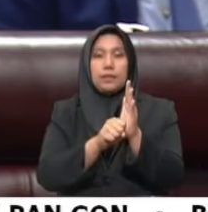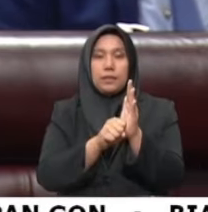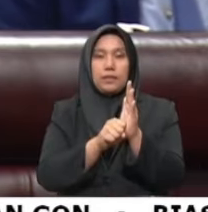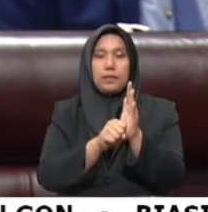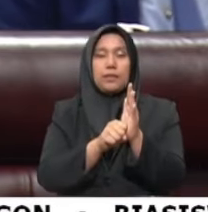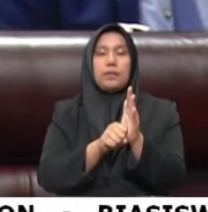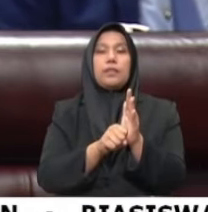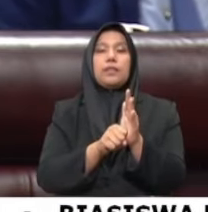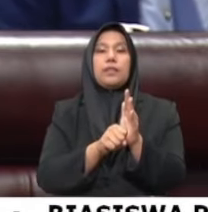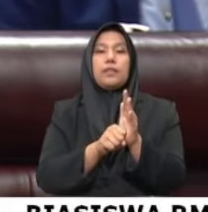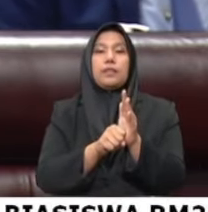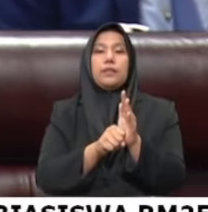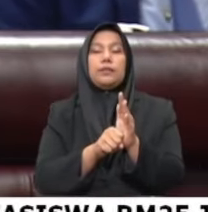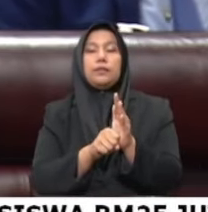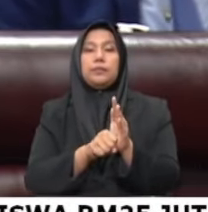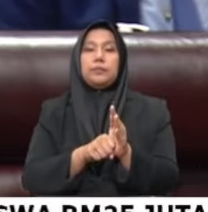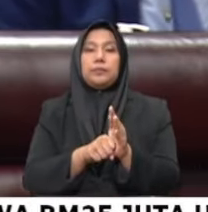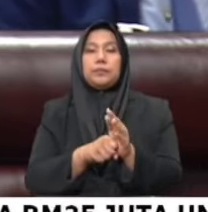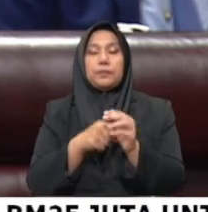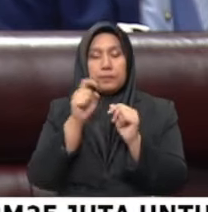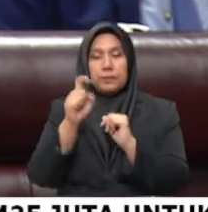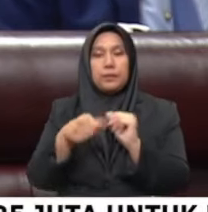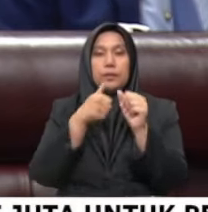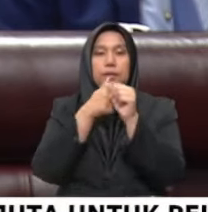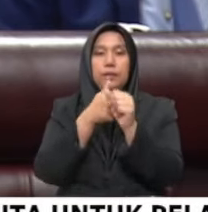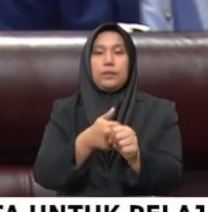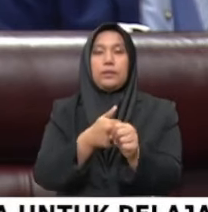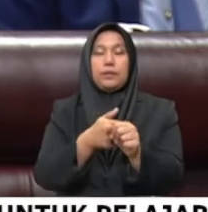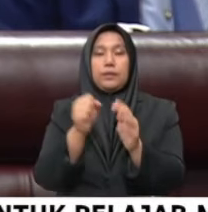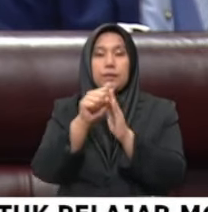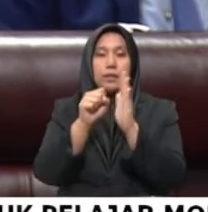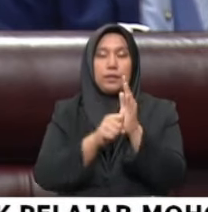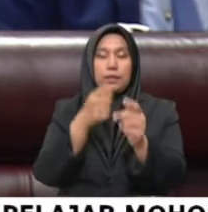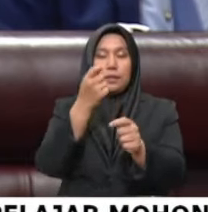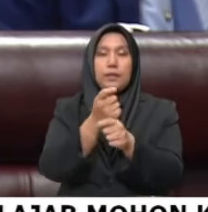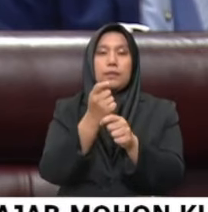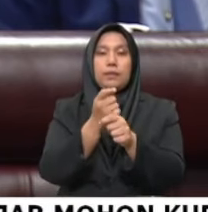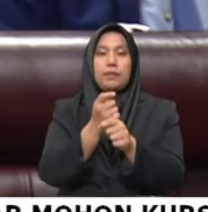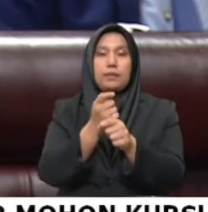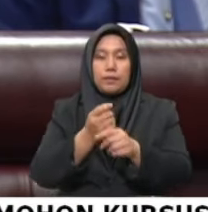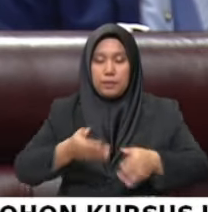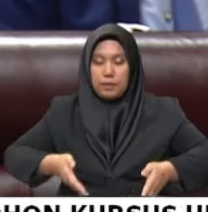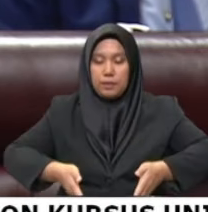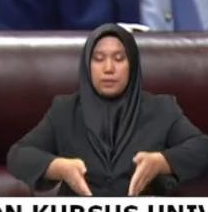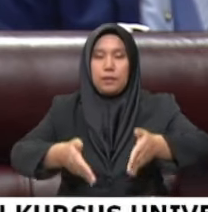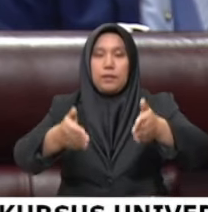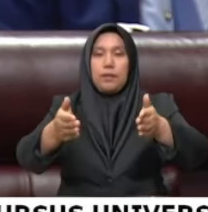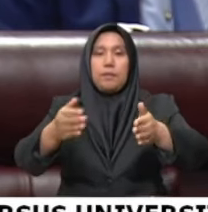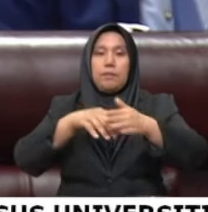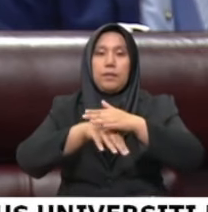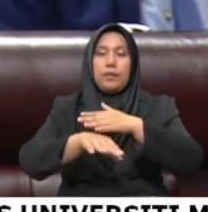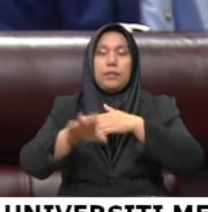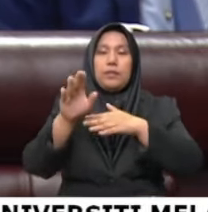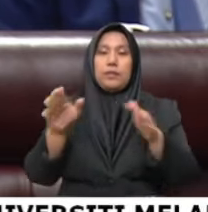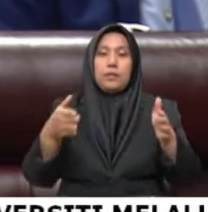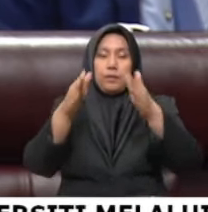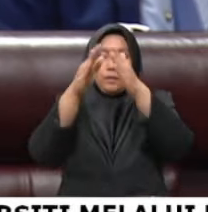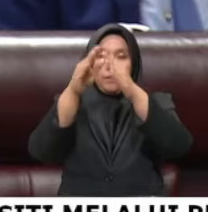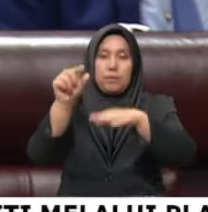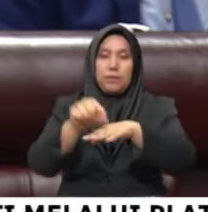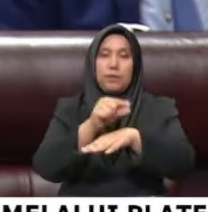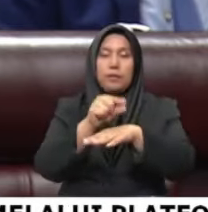pihak pemohon iaitu pihak kuil. Secara umum, syarat yang ditetapkan adalah melibatkan laluan masuk ke kuil dan penggunaan